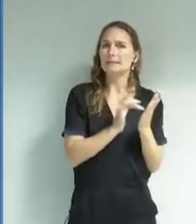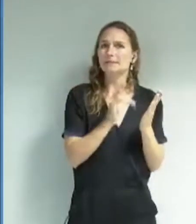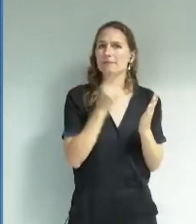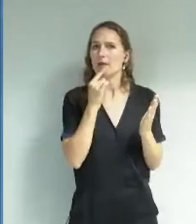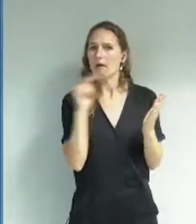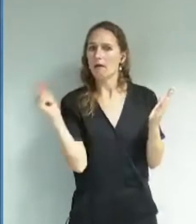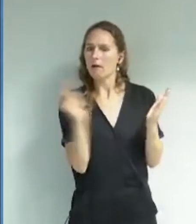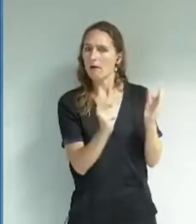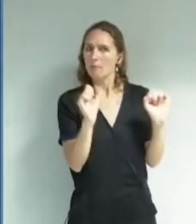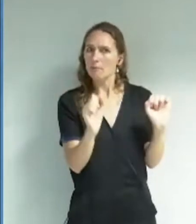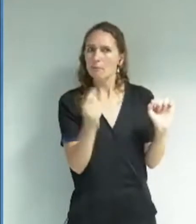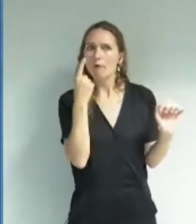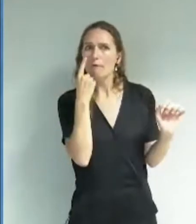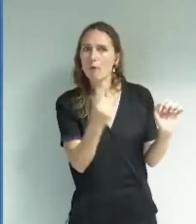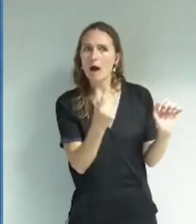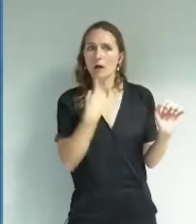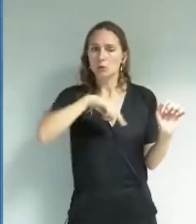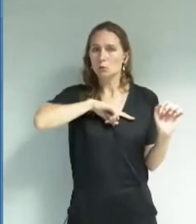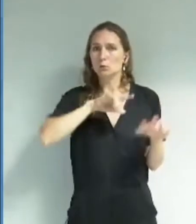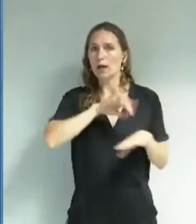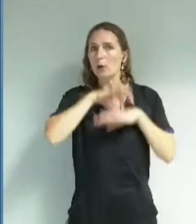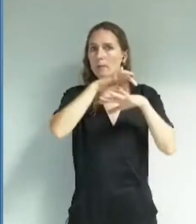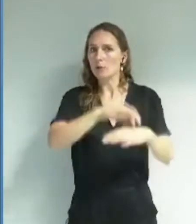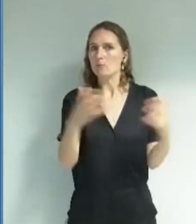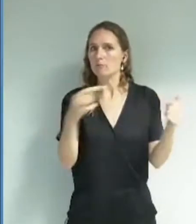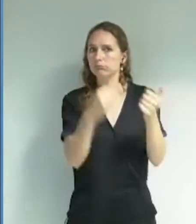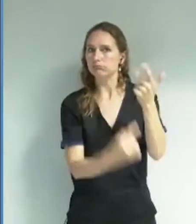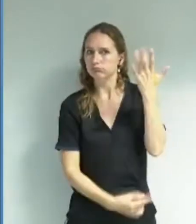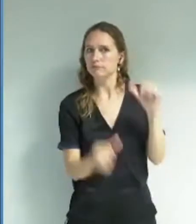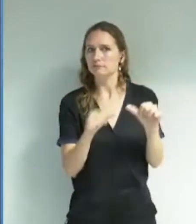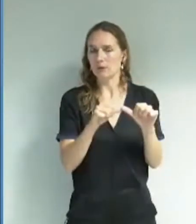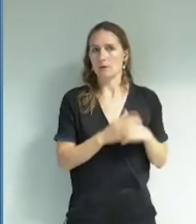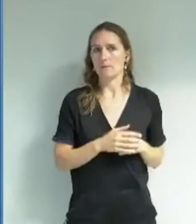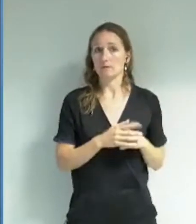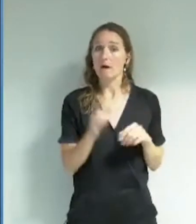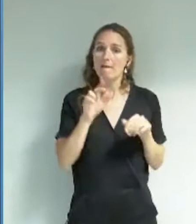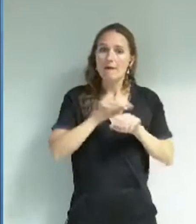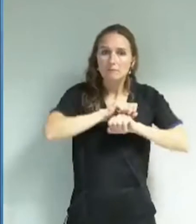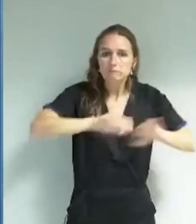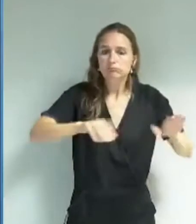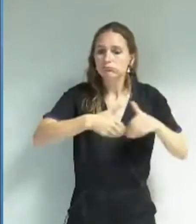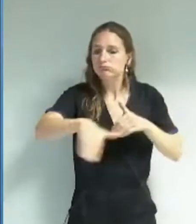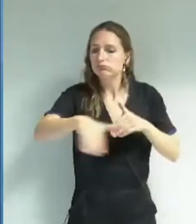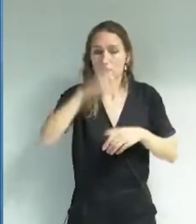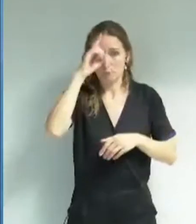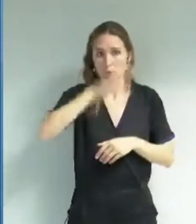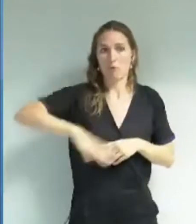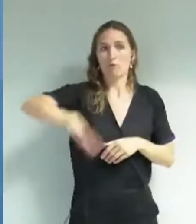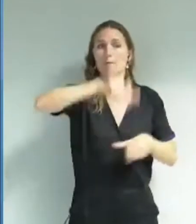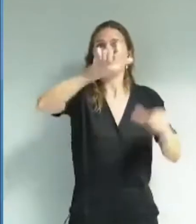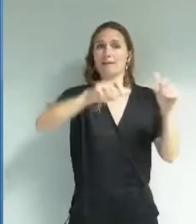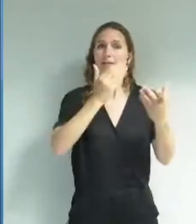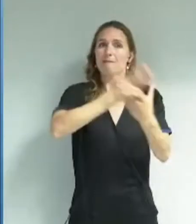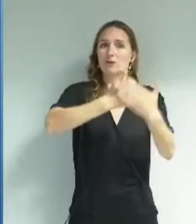lisible et transparent tous les dispositifs d'accompagnement. Ce document sera retiré dans quelques jours. Il sera à destination des acteurs culturels, mais il sera aussi un outil